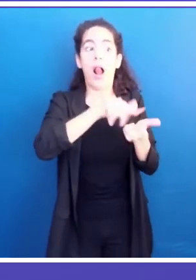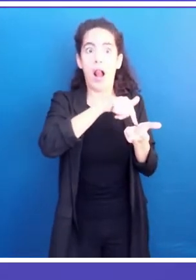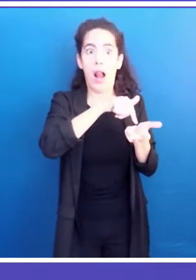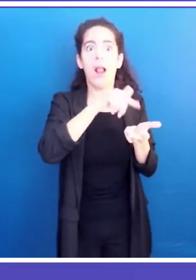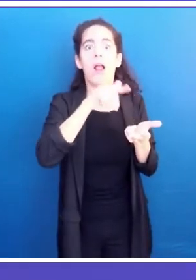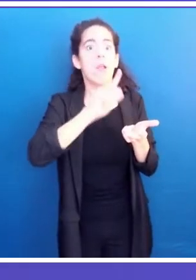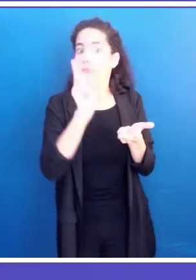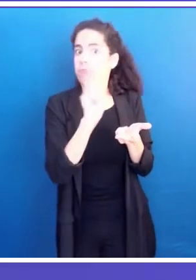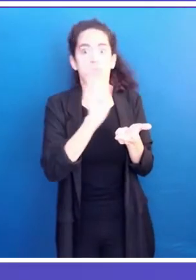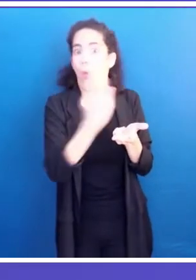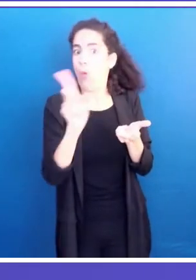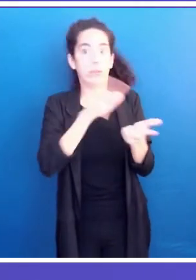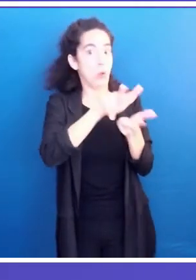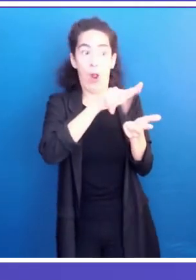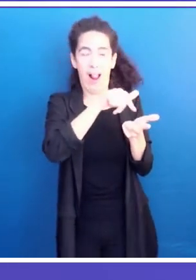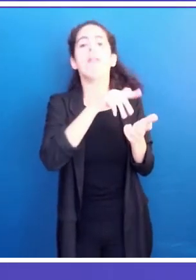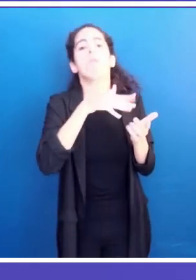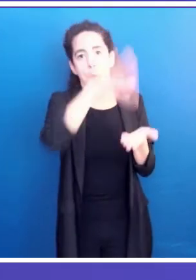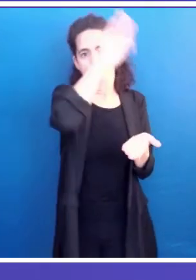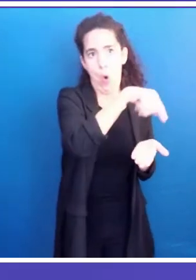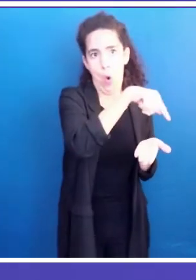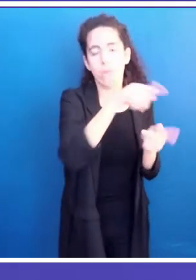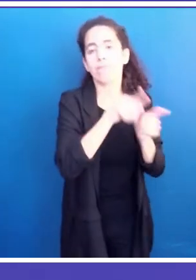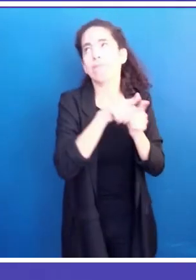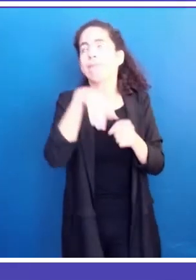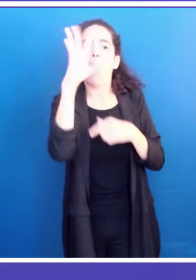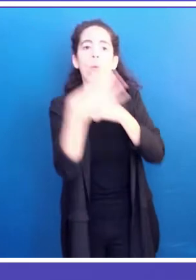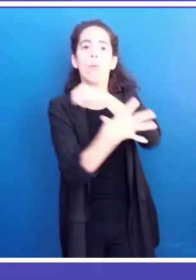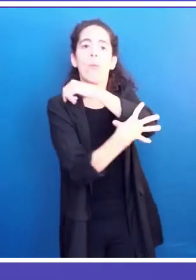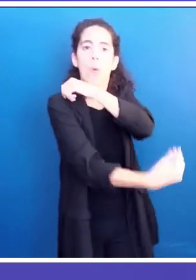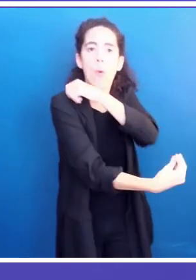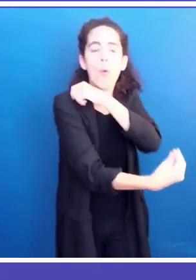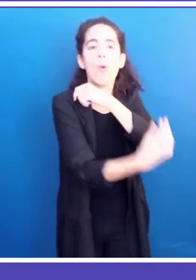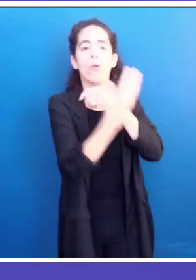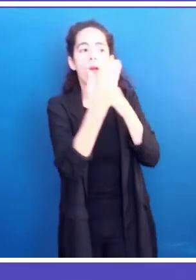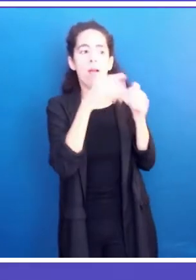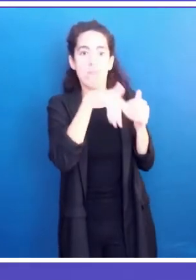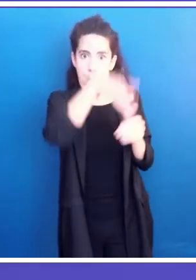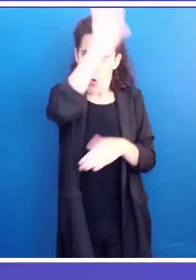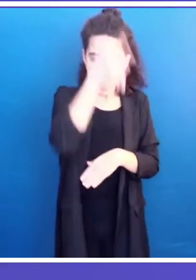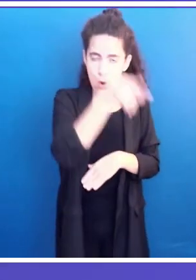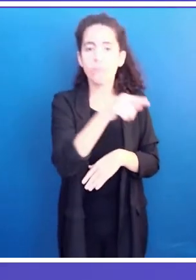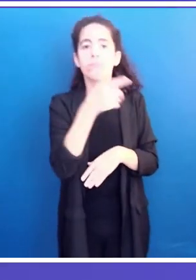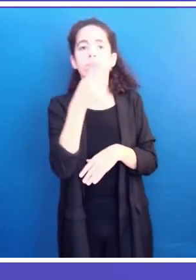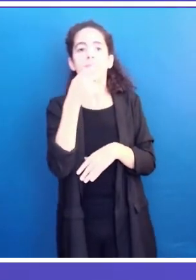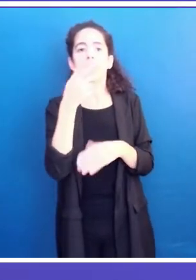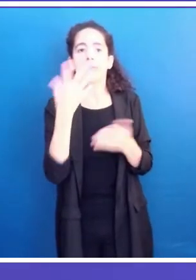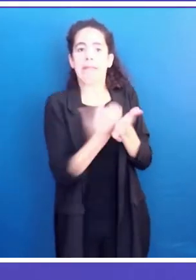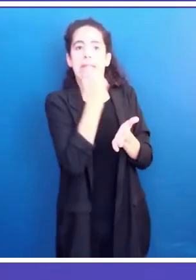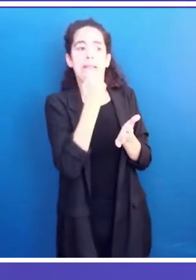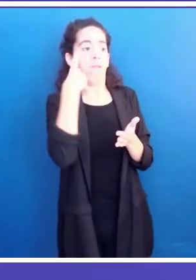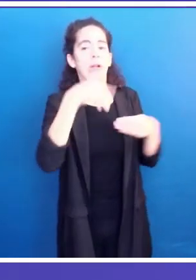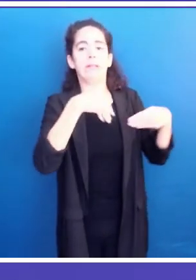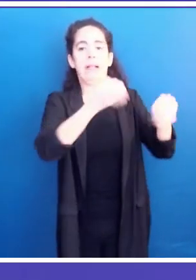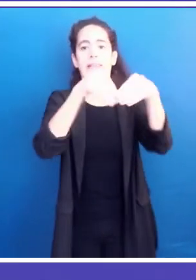والاتجار بالبشر، الاتجار والاستغلال الجنسي، فإذن لابد من أن نقوم بتأمين مساحات اقتصادية، لابد من